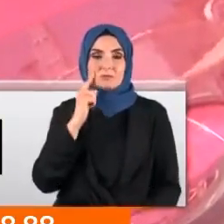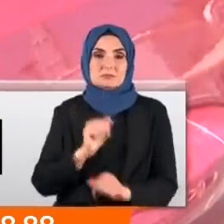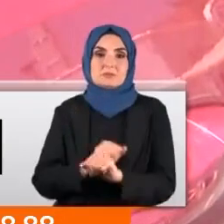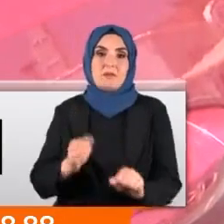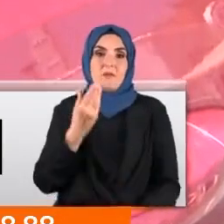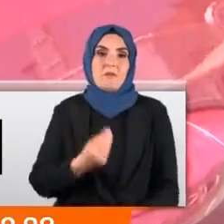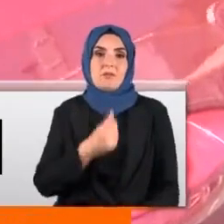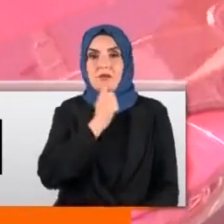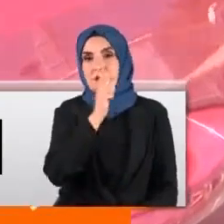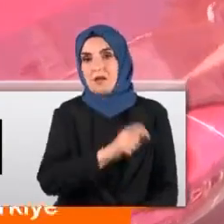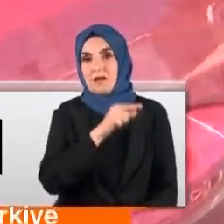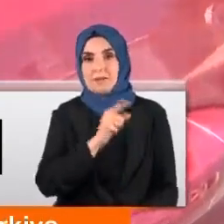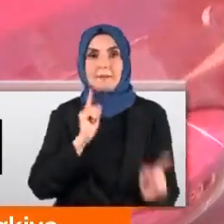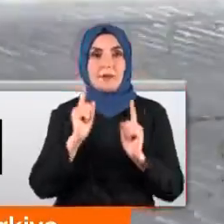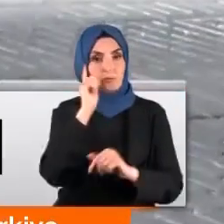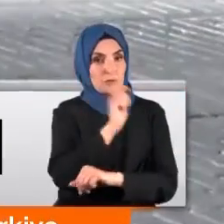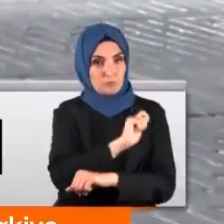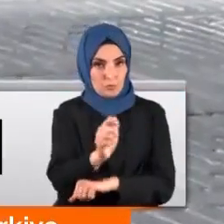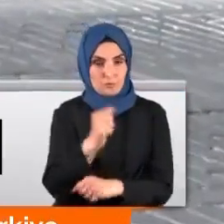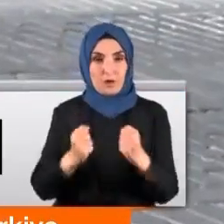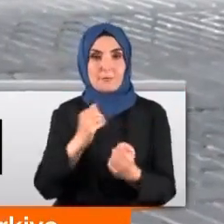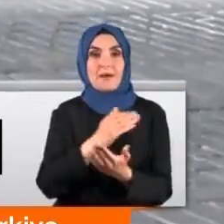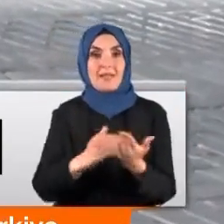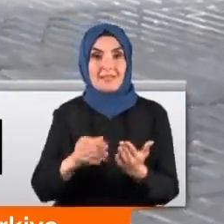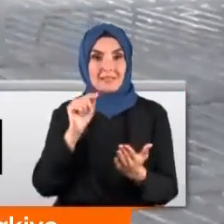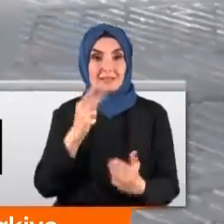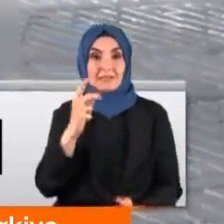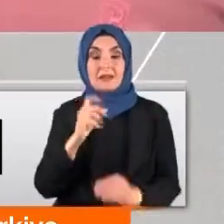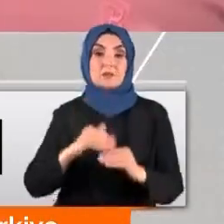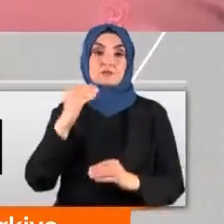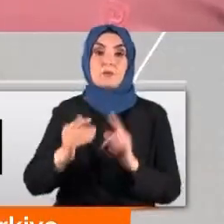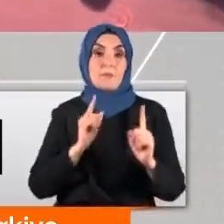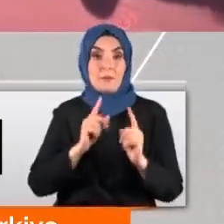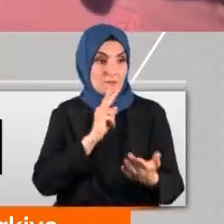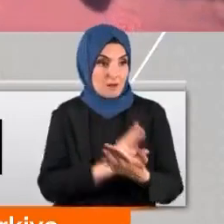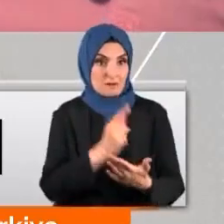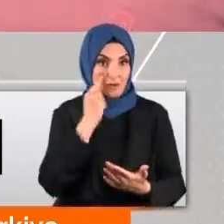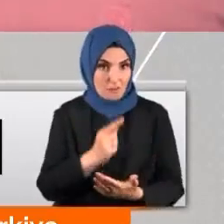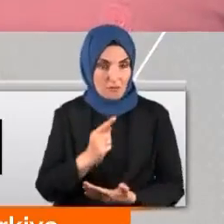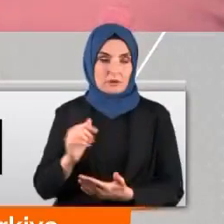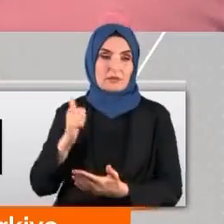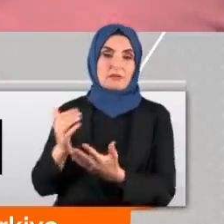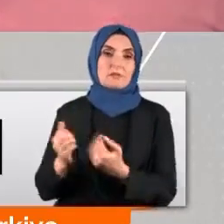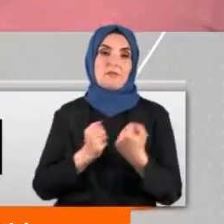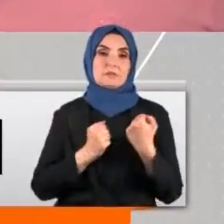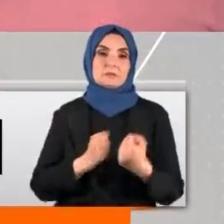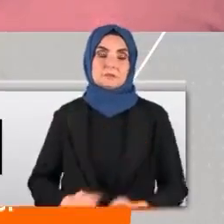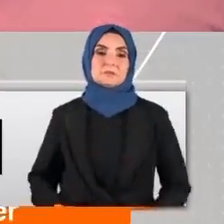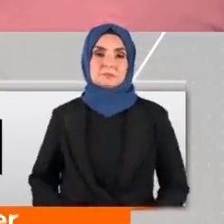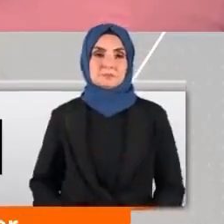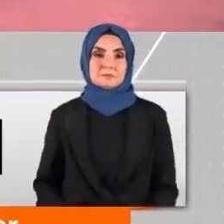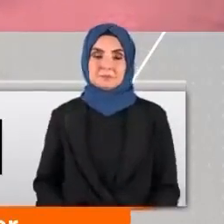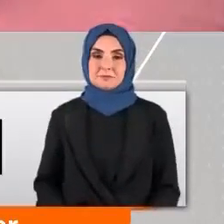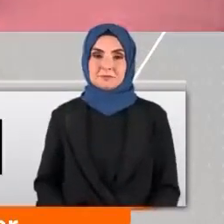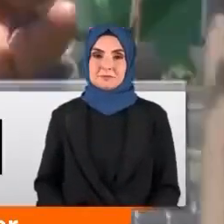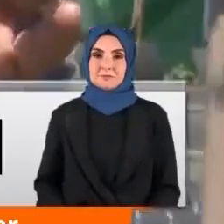konuyu yargıya taşıdı. Ehliyetini 2 ay sonra mahkeme kararıyla alabildi. Haklı olduğumuz kanıtlandı. Adalet yerini buldu. Biz ehliyetimizi